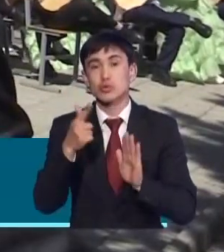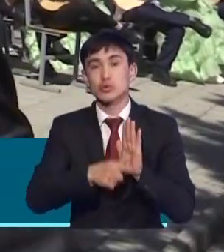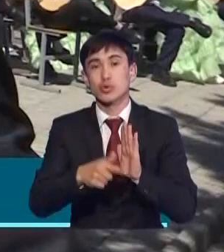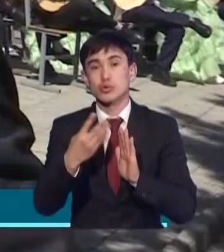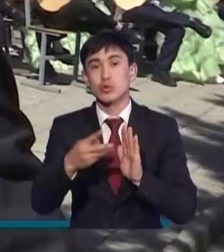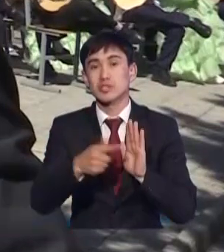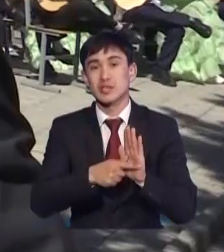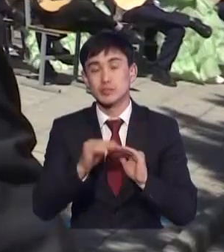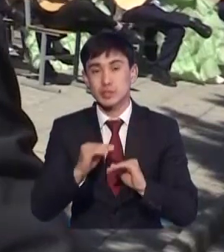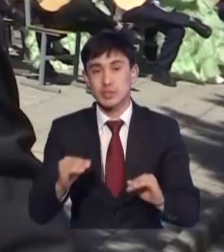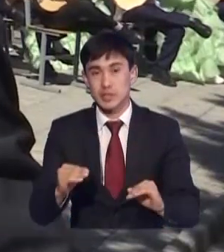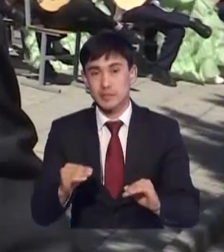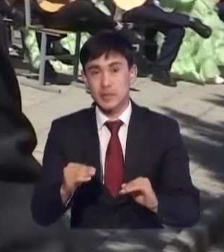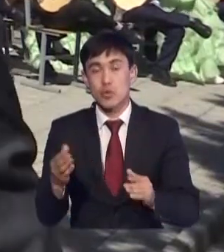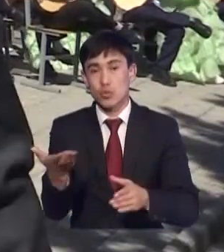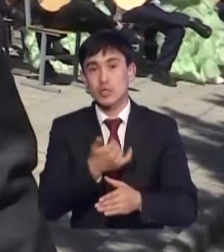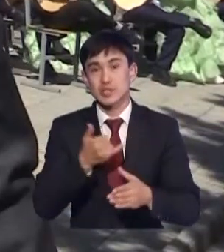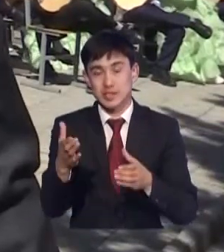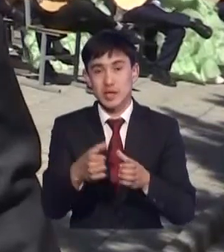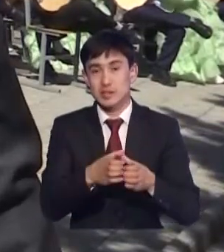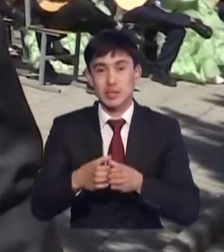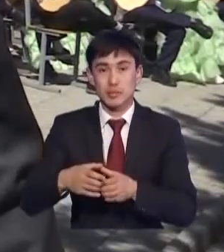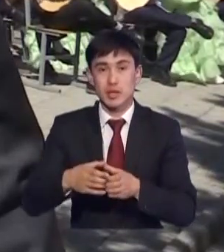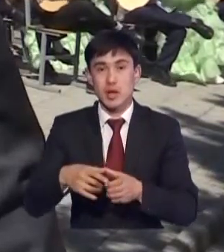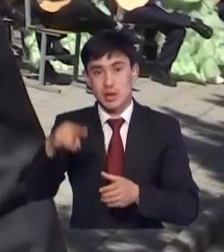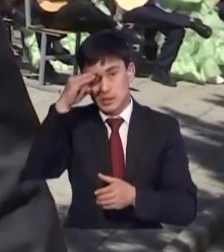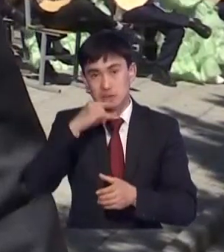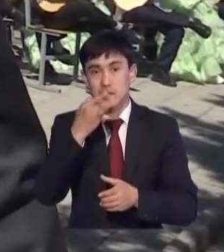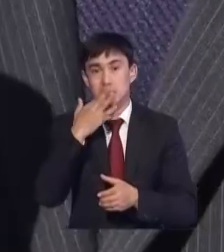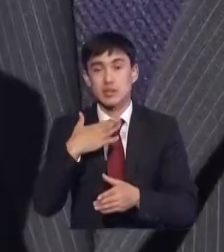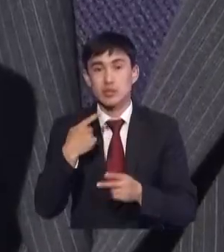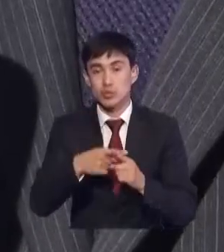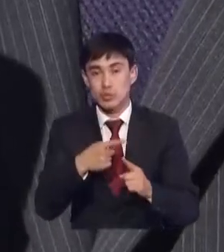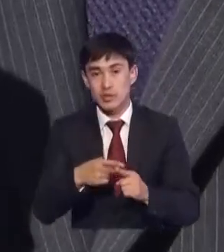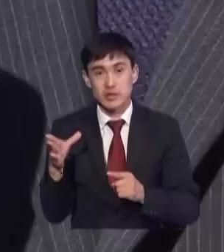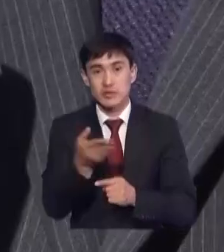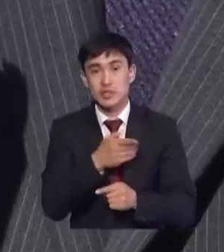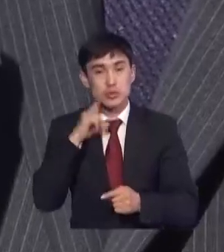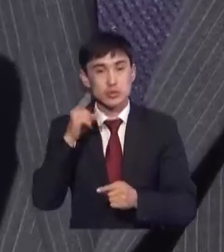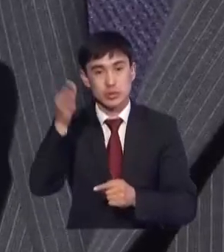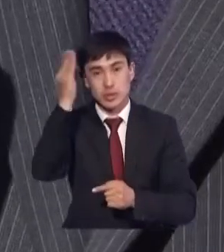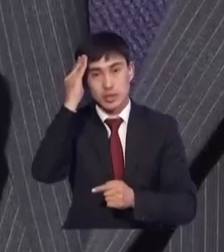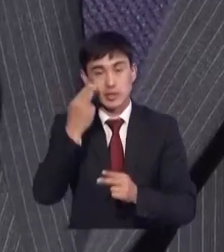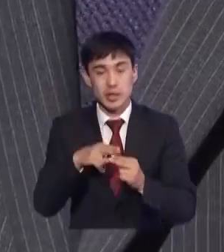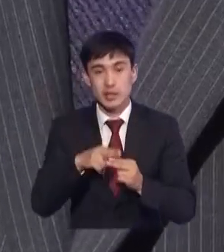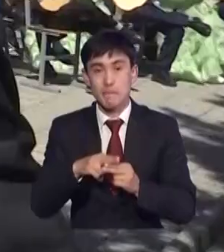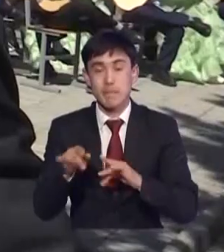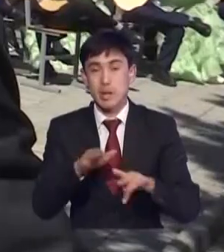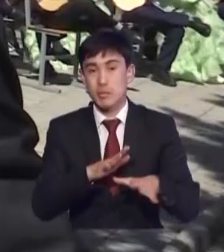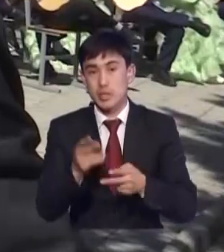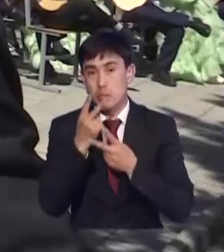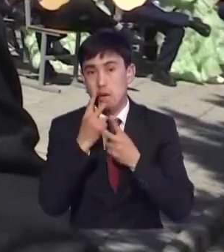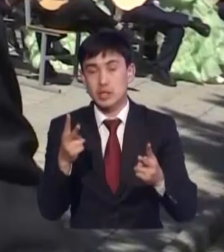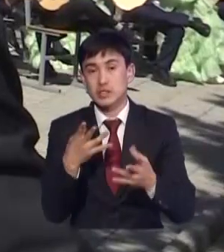домбрист также у нас есть ансамбль и оркестр казахских национальных инструментов все Наши юные таланты на этом мероприятии